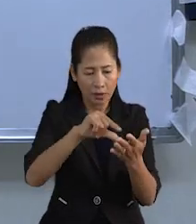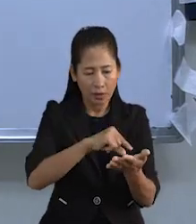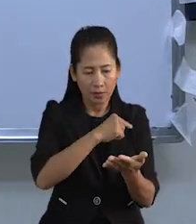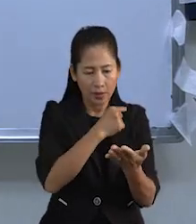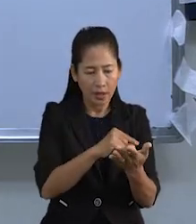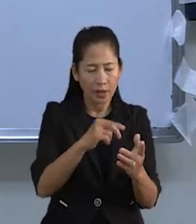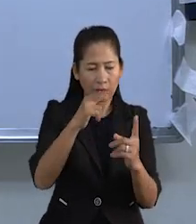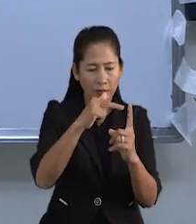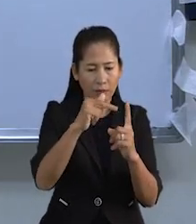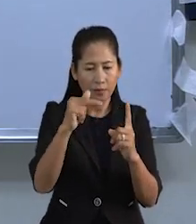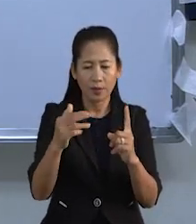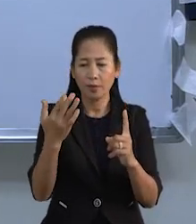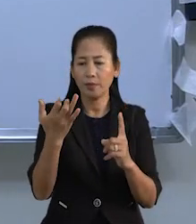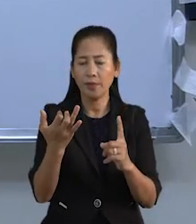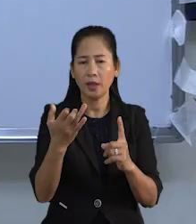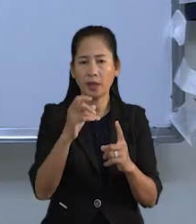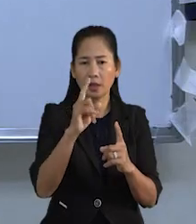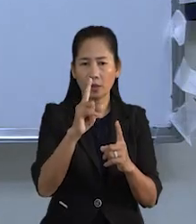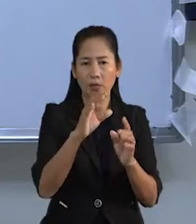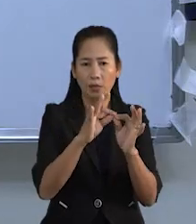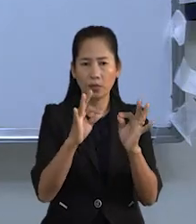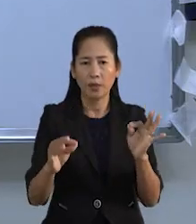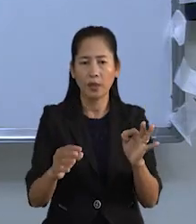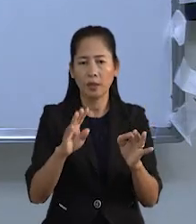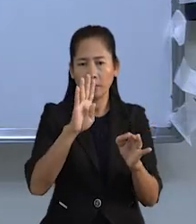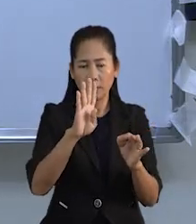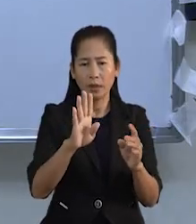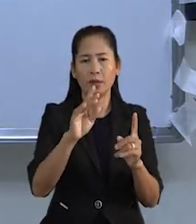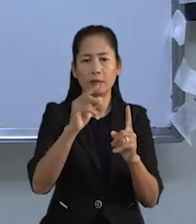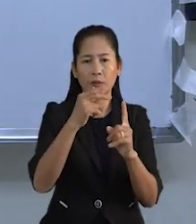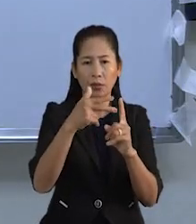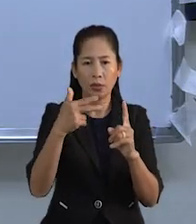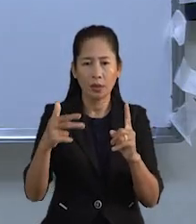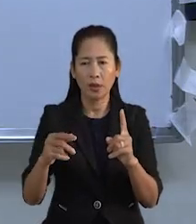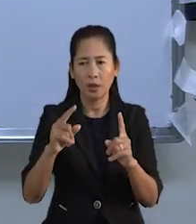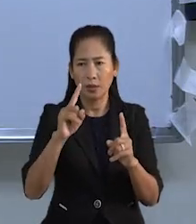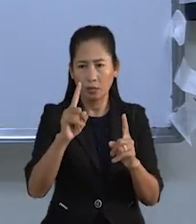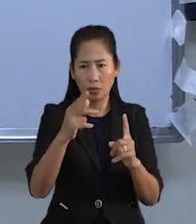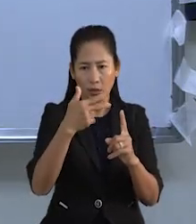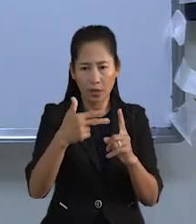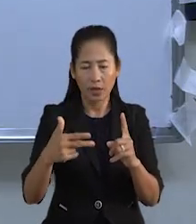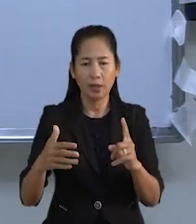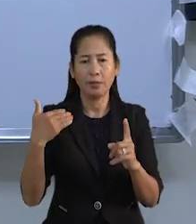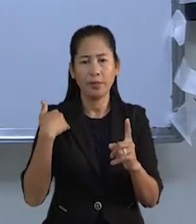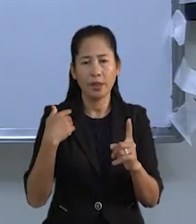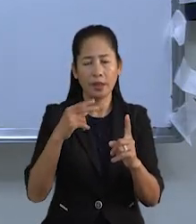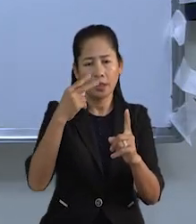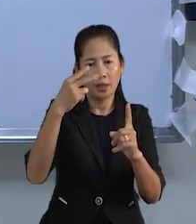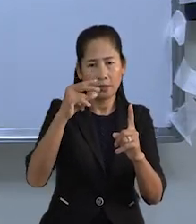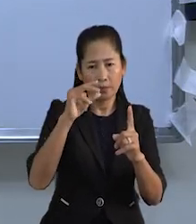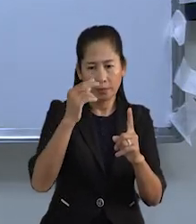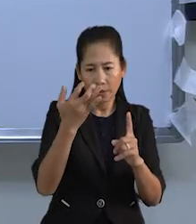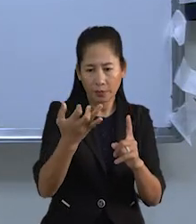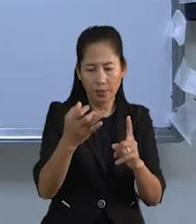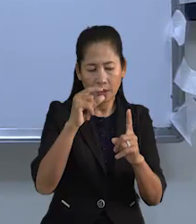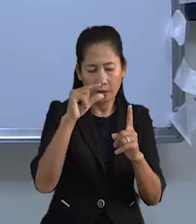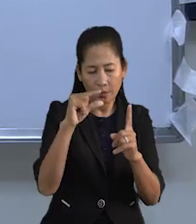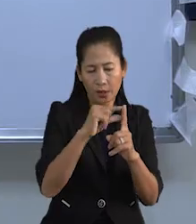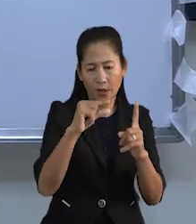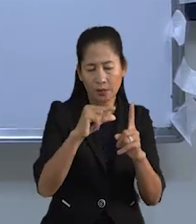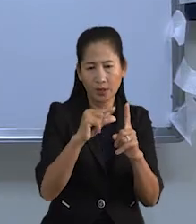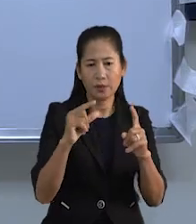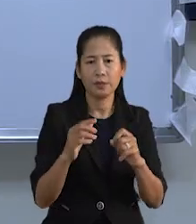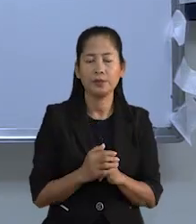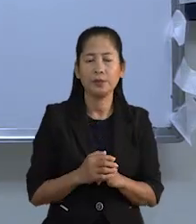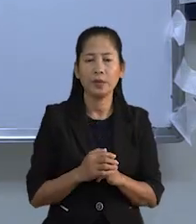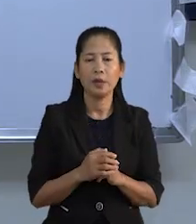ពាក្យ7របស់យើងក្នុងមួយវគ្គមាន4ឃ្លាហើយក្នុងមួយឃ្លាវាមាន7ព្យាង្គណាកូនណា